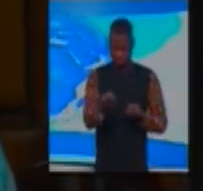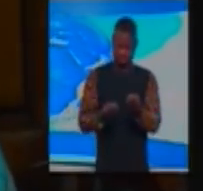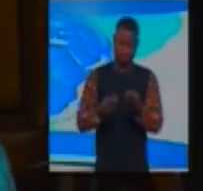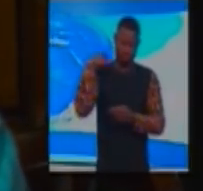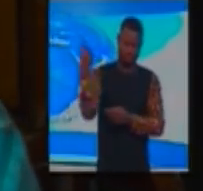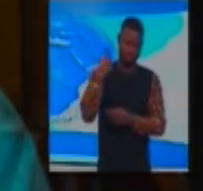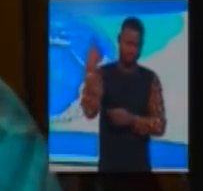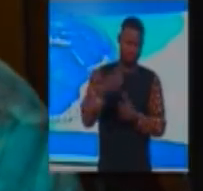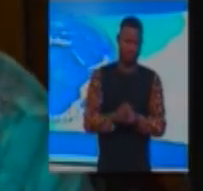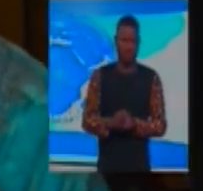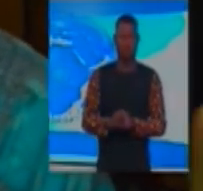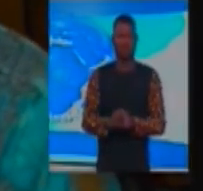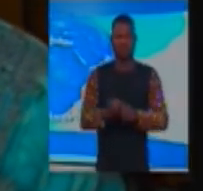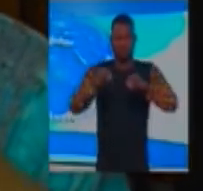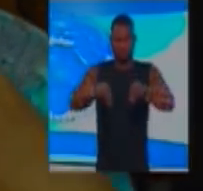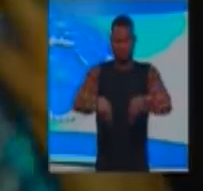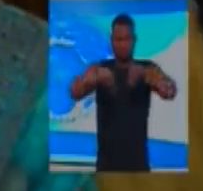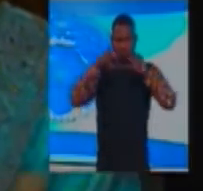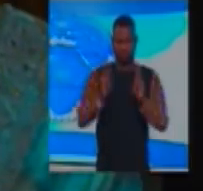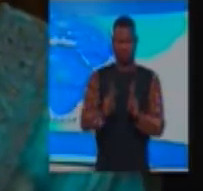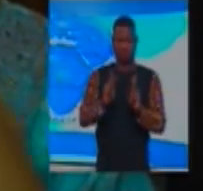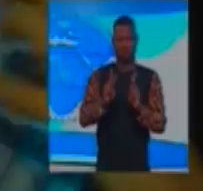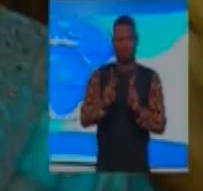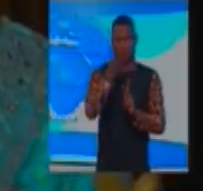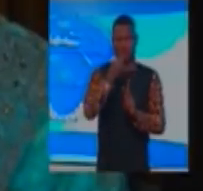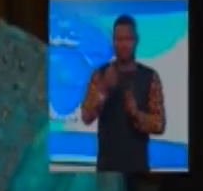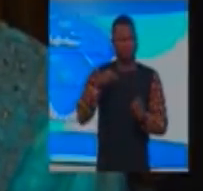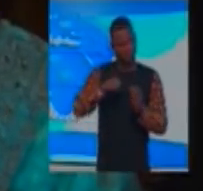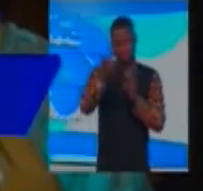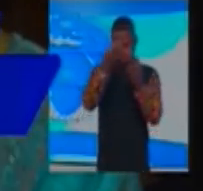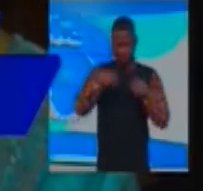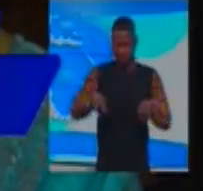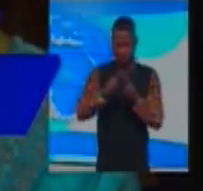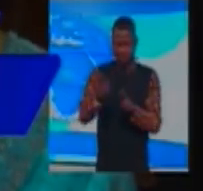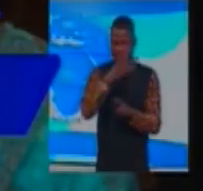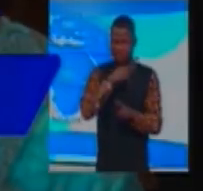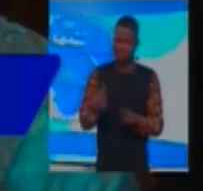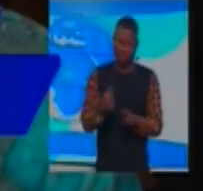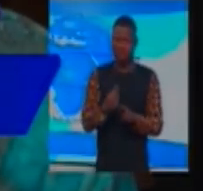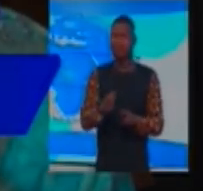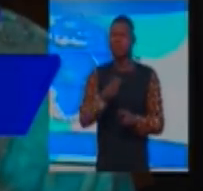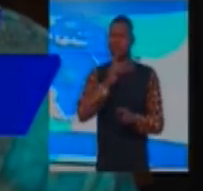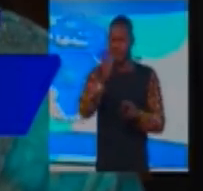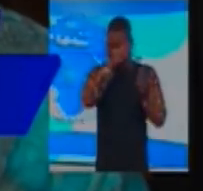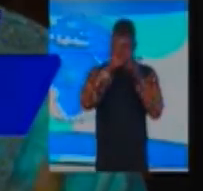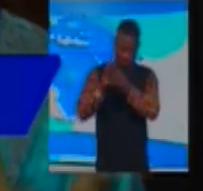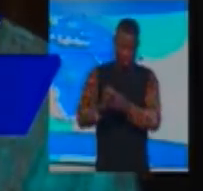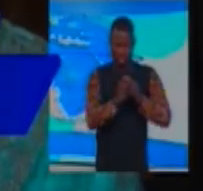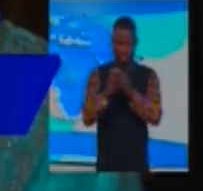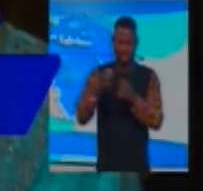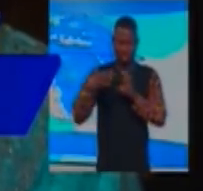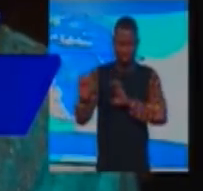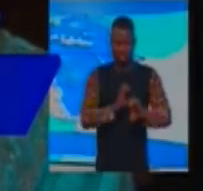Une occasion de se concerter, d'être ensemble, d'être en cohésion et de faire naître une